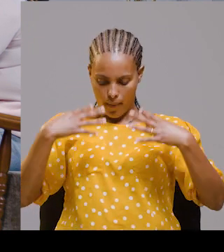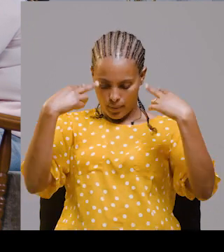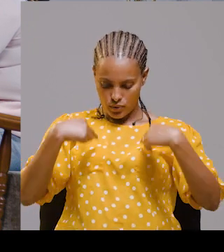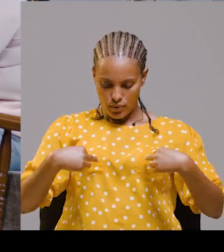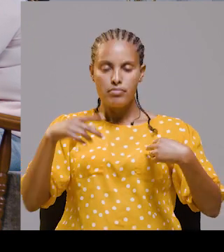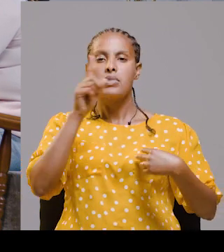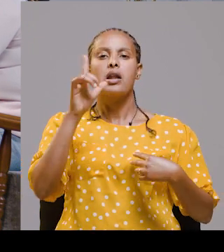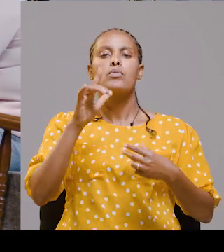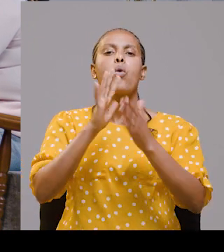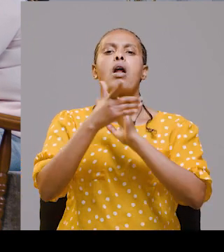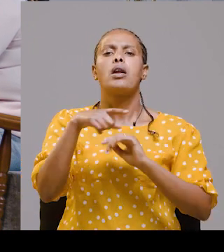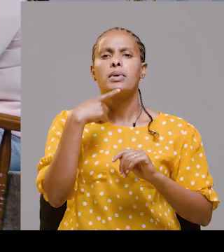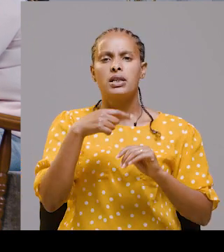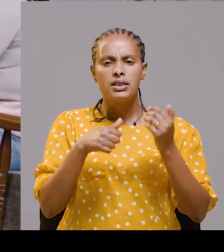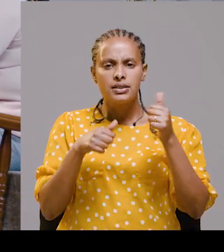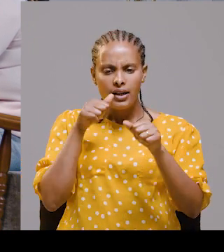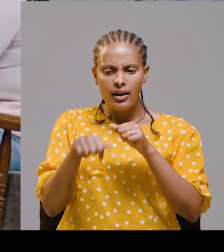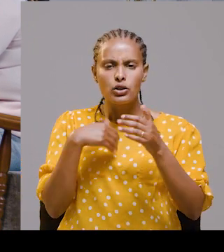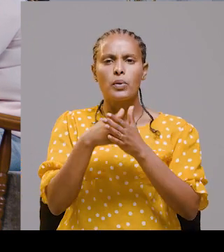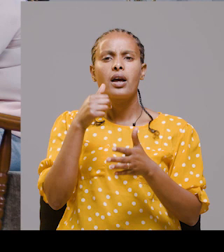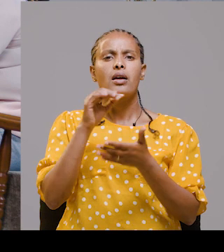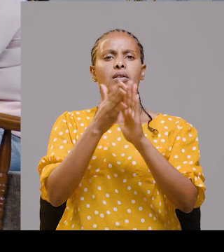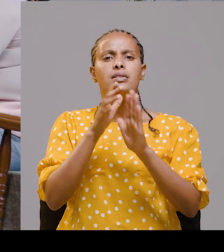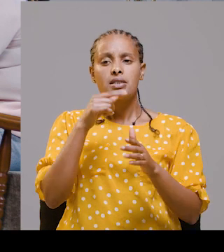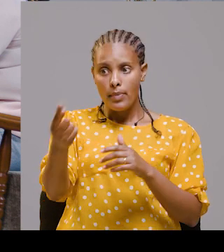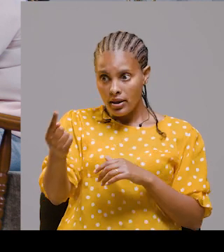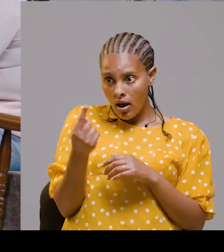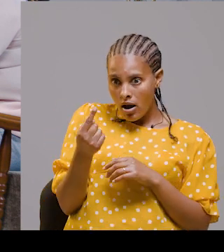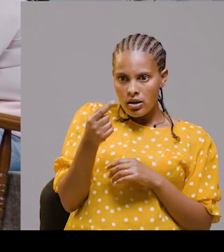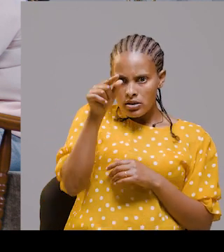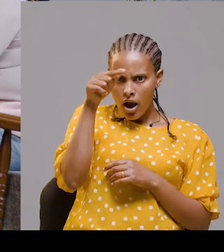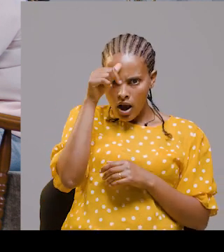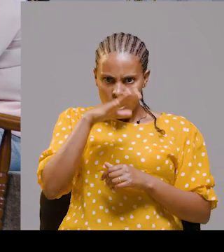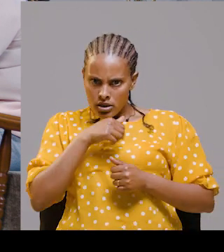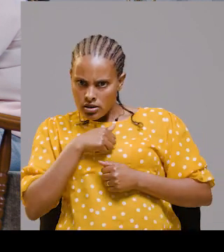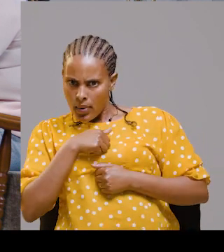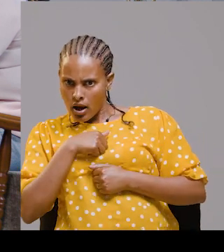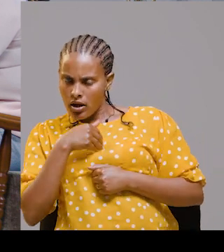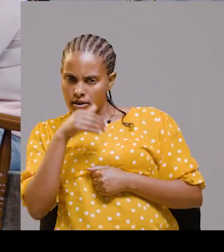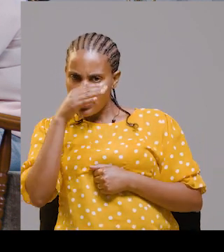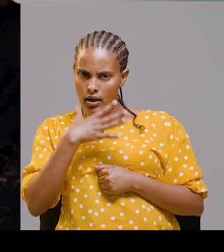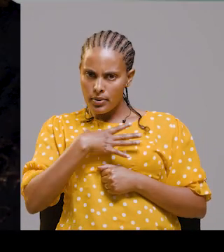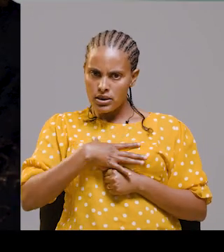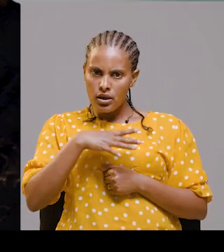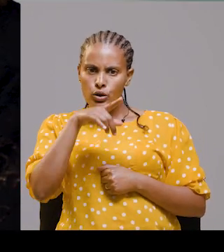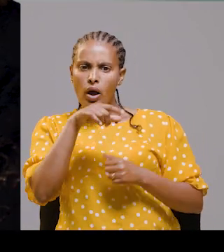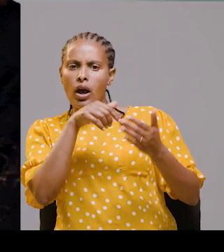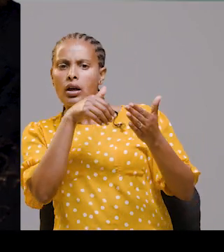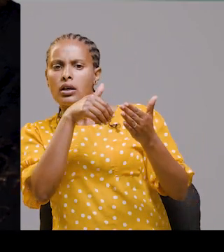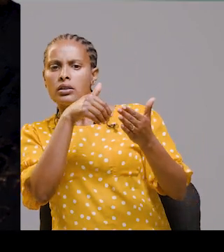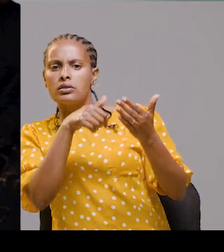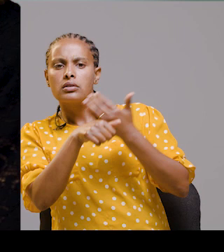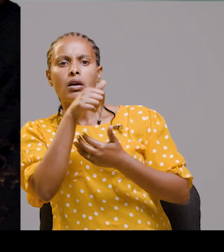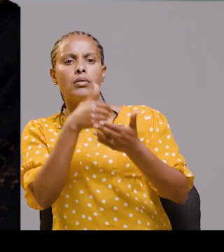መሆን ያለበት ጥቃት ደርሶብኛል ብላ የምትመጣ ሴት ስትመጣ ያ ጥበቃ ላይ ያለው ሰው የለበሰው ልብስ እሷ ላይ ጥቃት